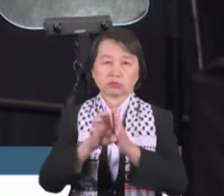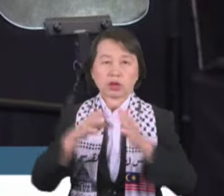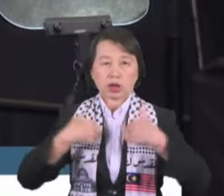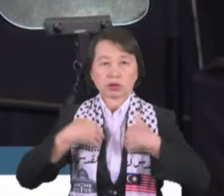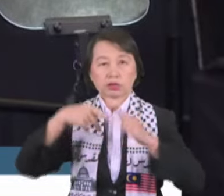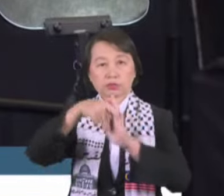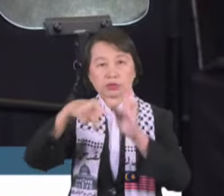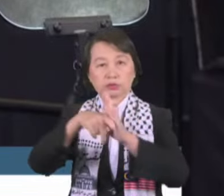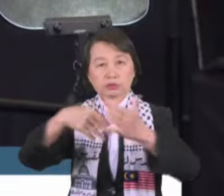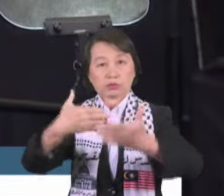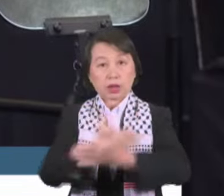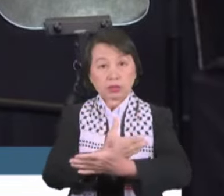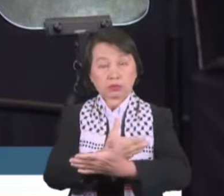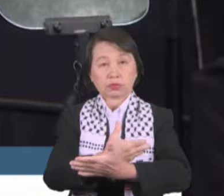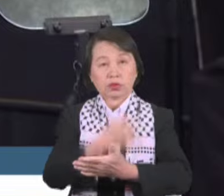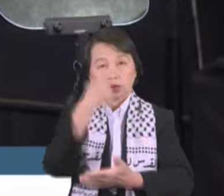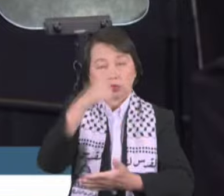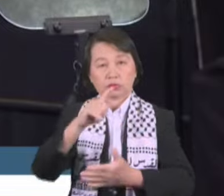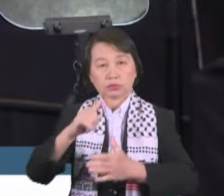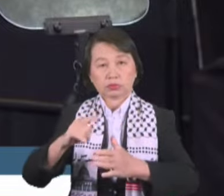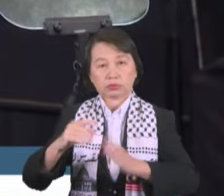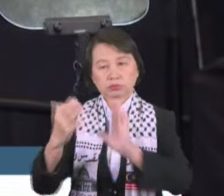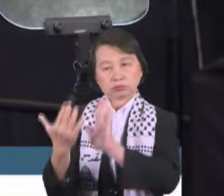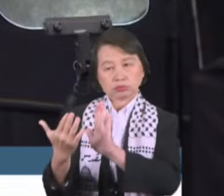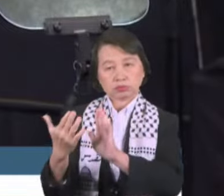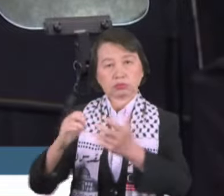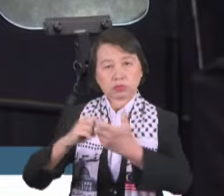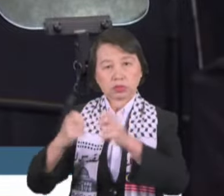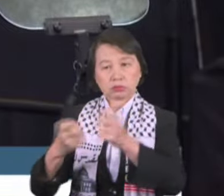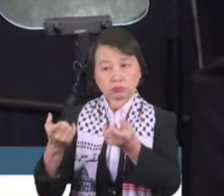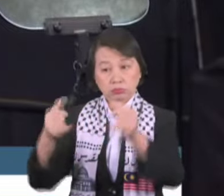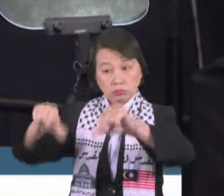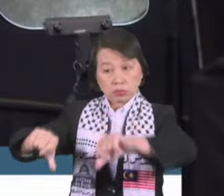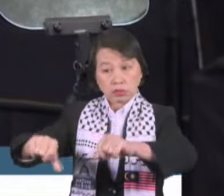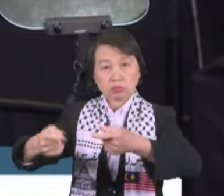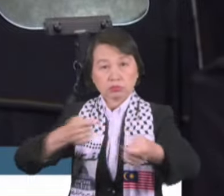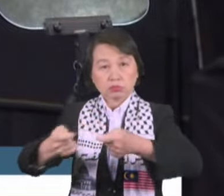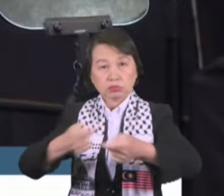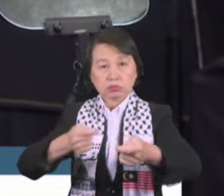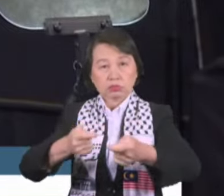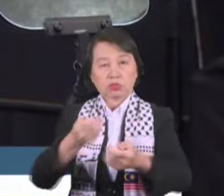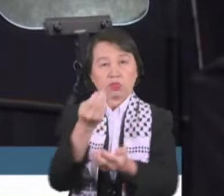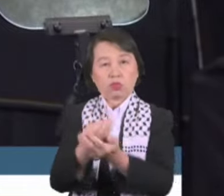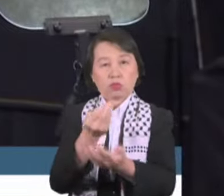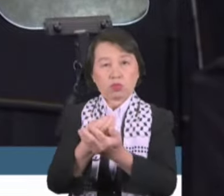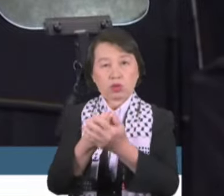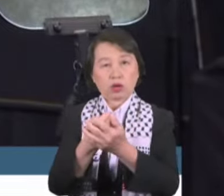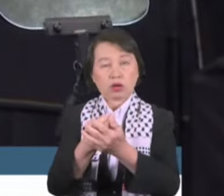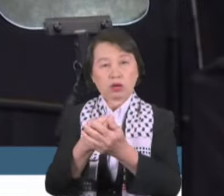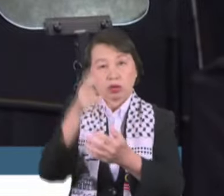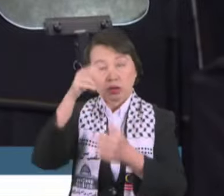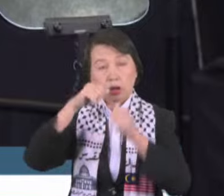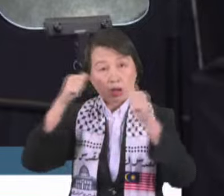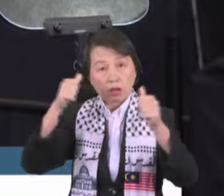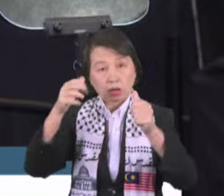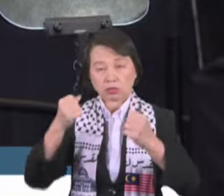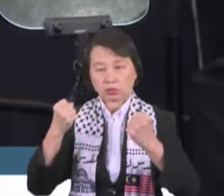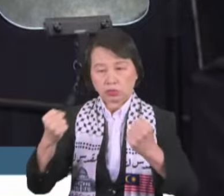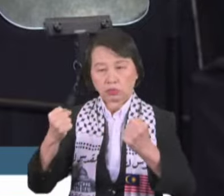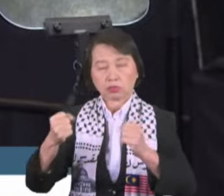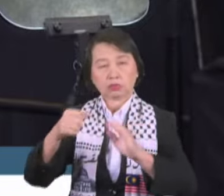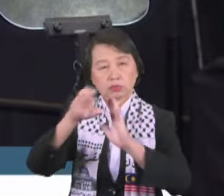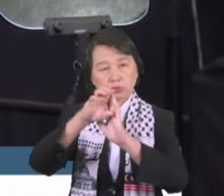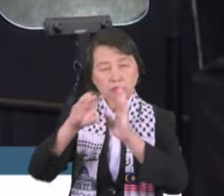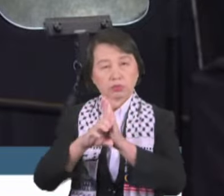mewujudkan peraturan baru bagi menangani isu kegagalan tadbir urus pengurusan kewangan awam dan pengukuhan